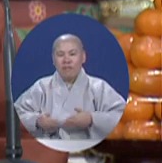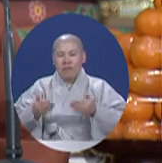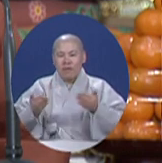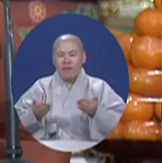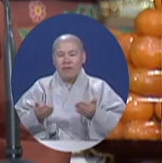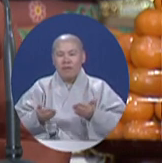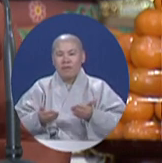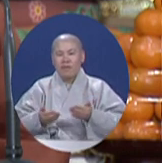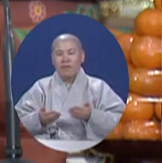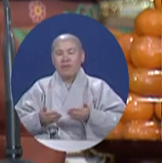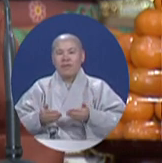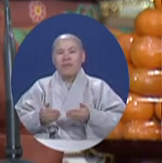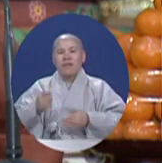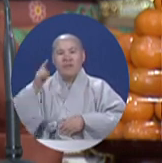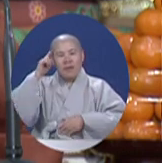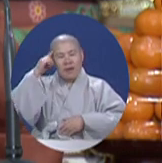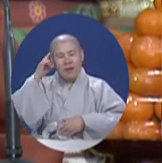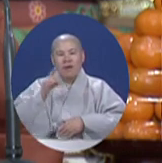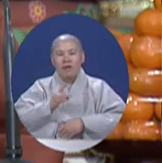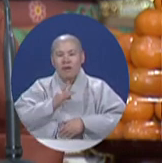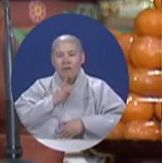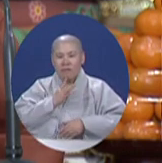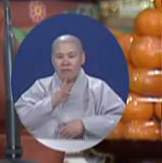이건 전부 견해일 뿐이지